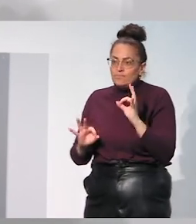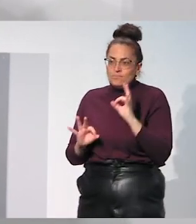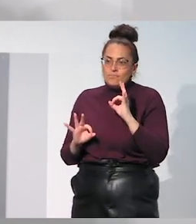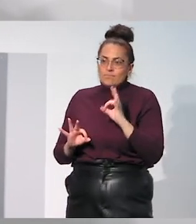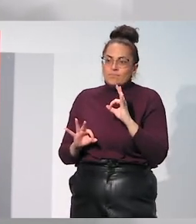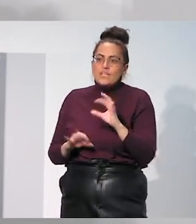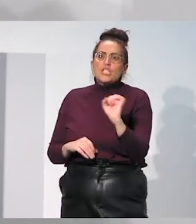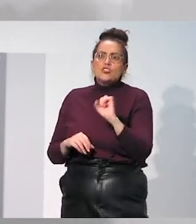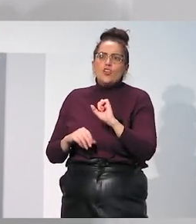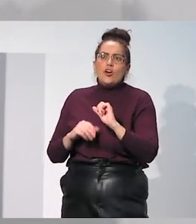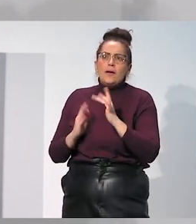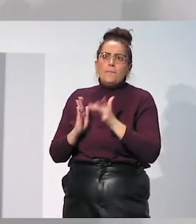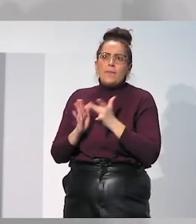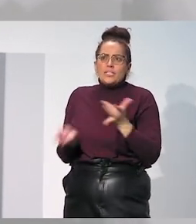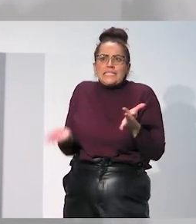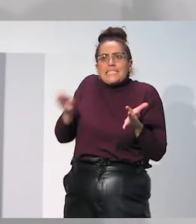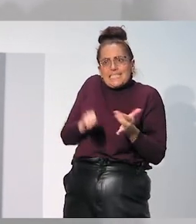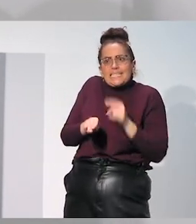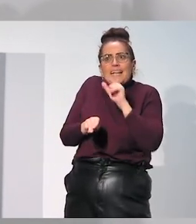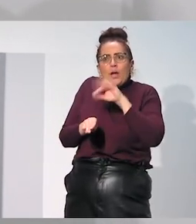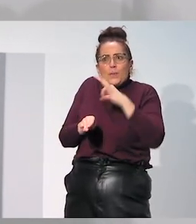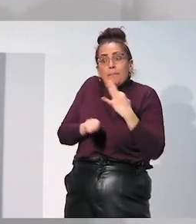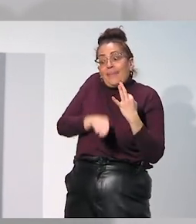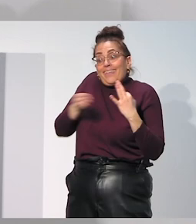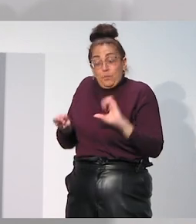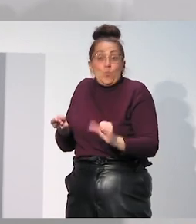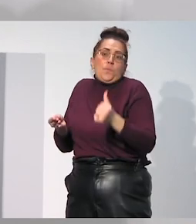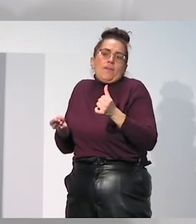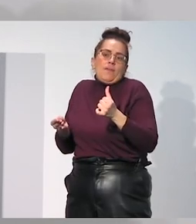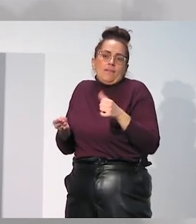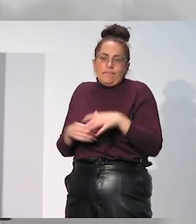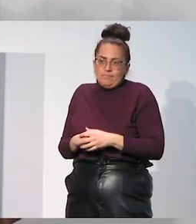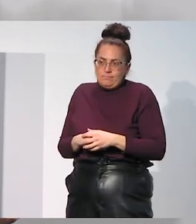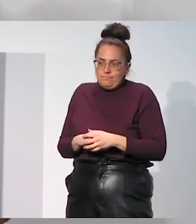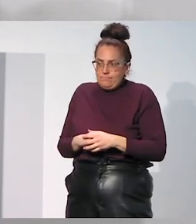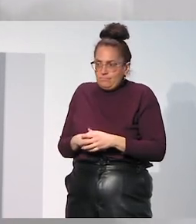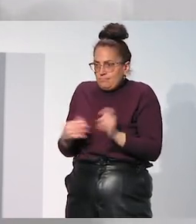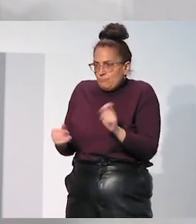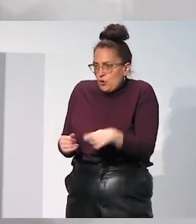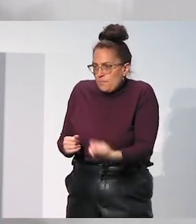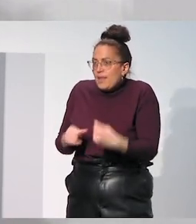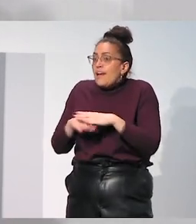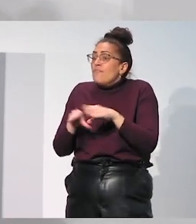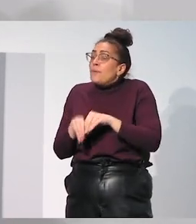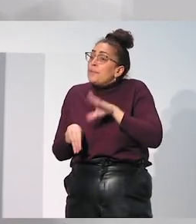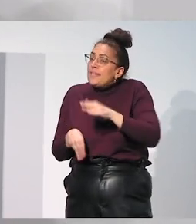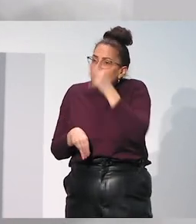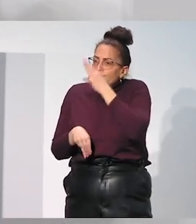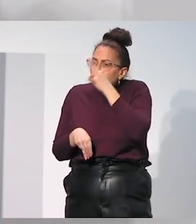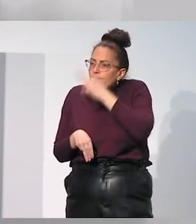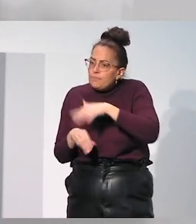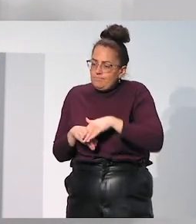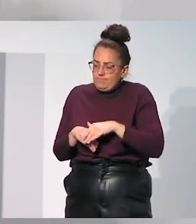fondamental. Et ça encore, c'est très sociologique. Hein. On est dans une famille de paysans. On est donc à la fin des années